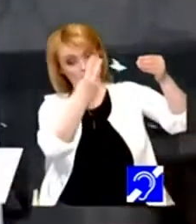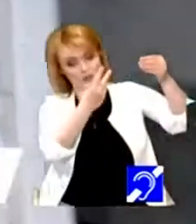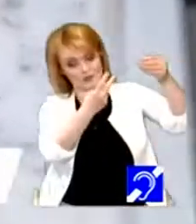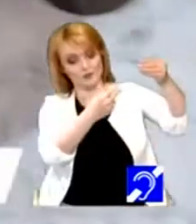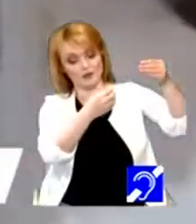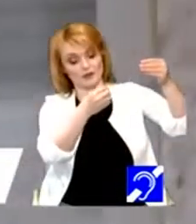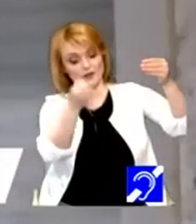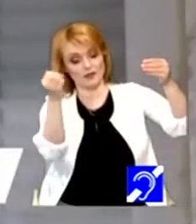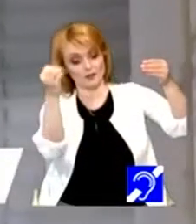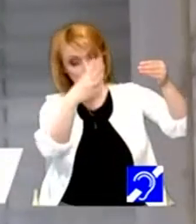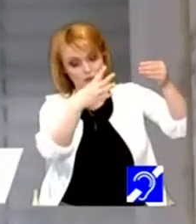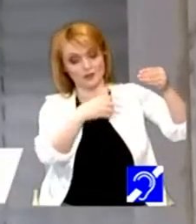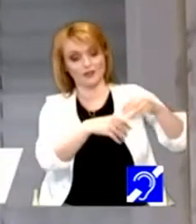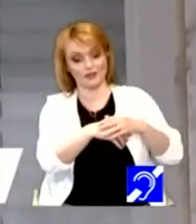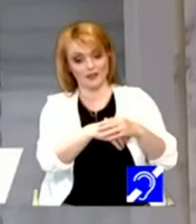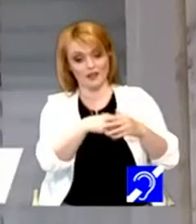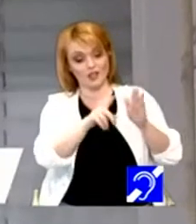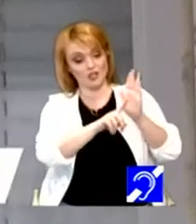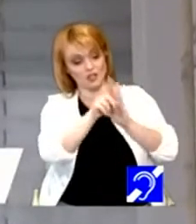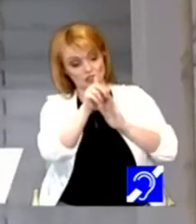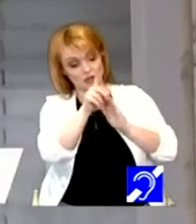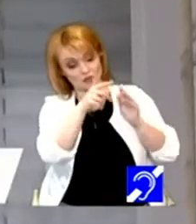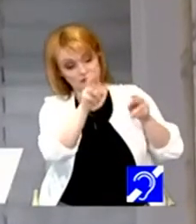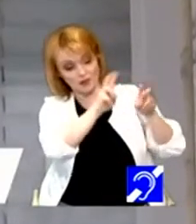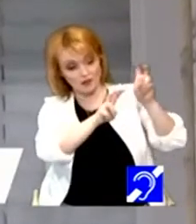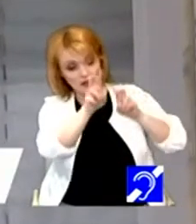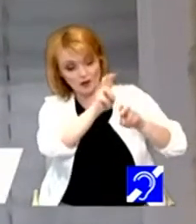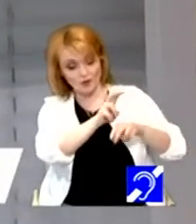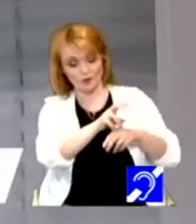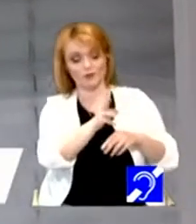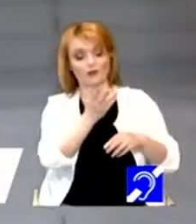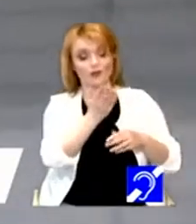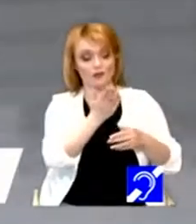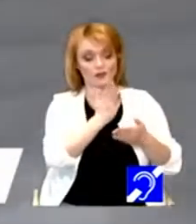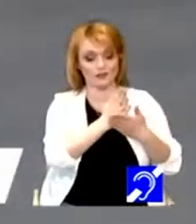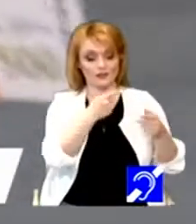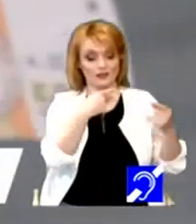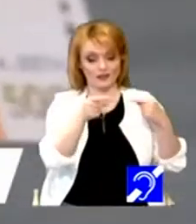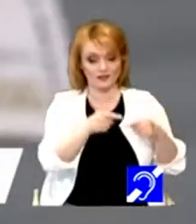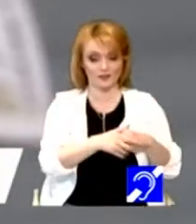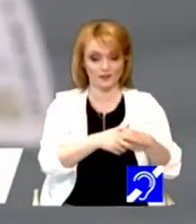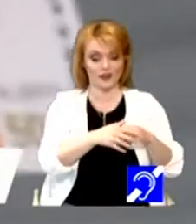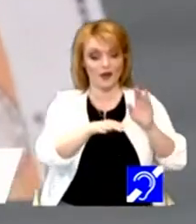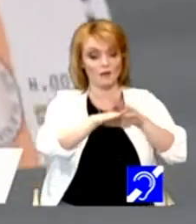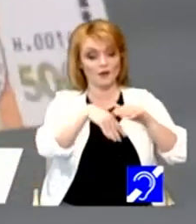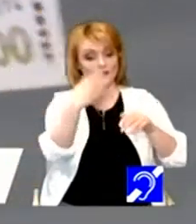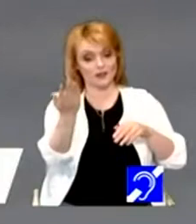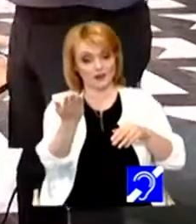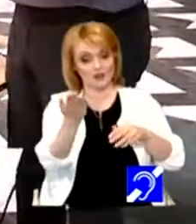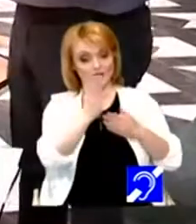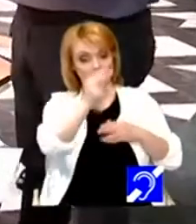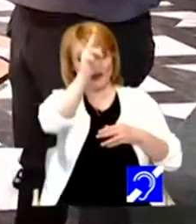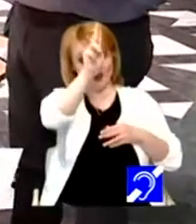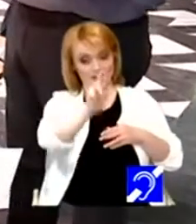la lumină artificială și începem să le depistăm pe alea care se manifestă. Da? Pe partea dreaptă aveți